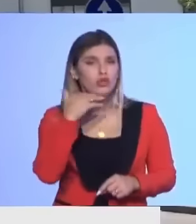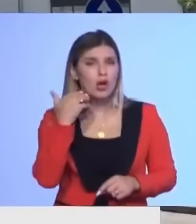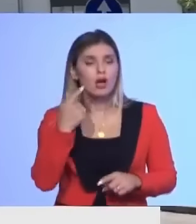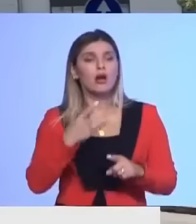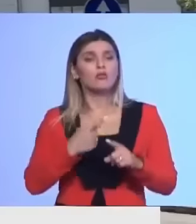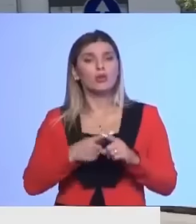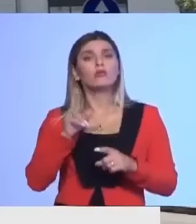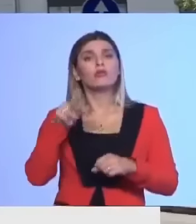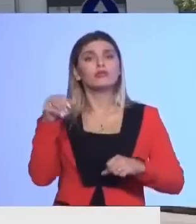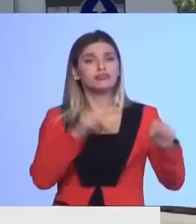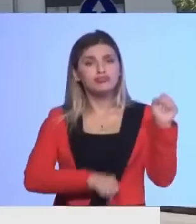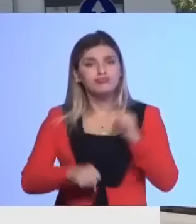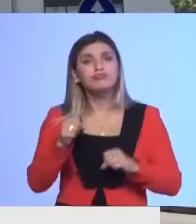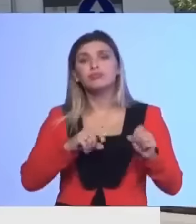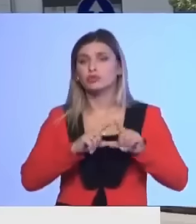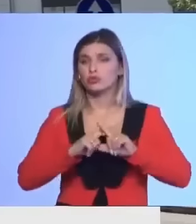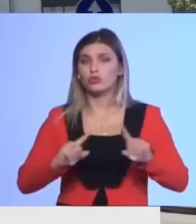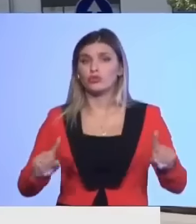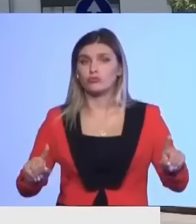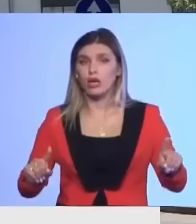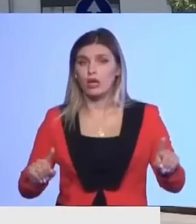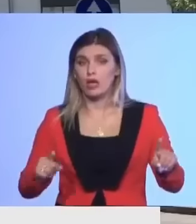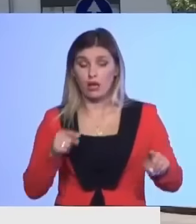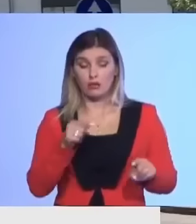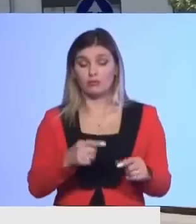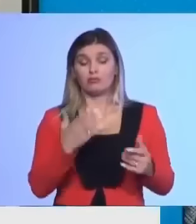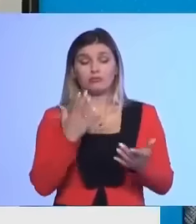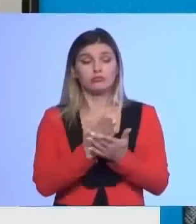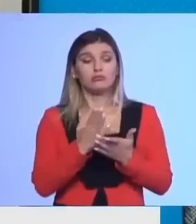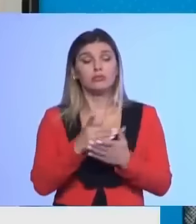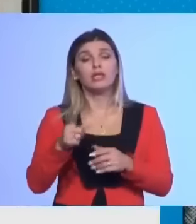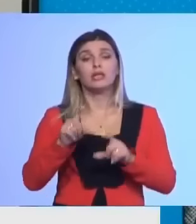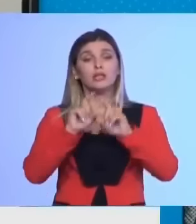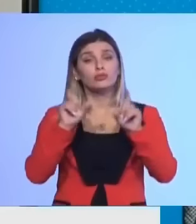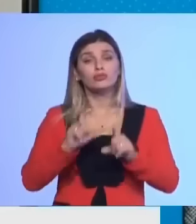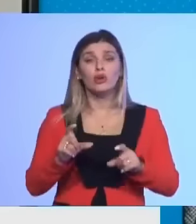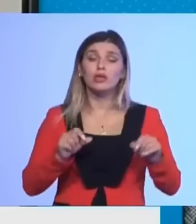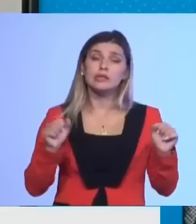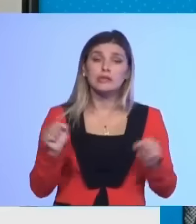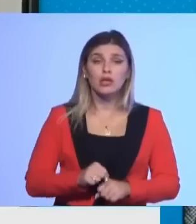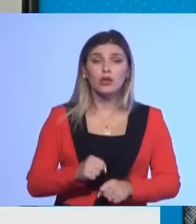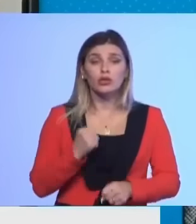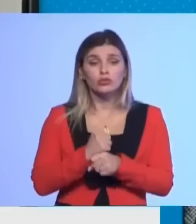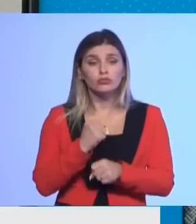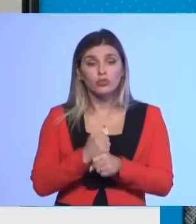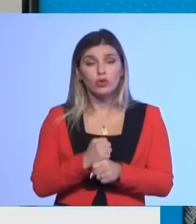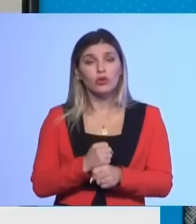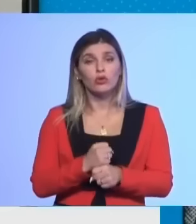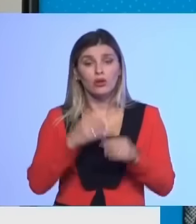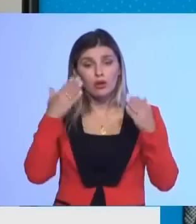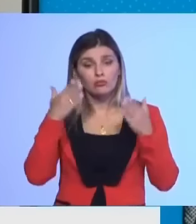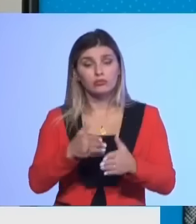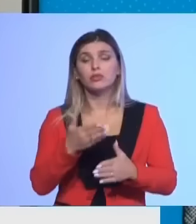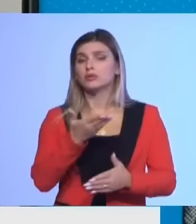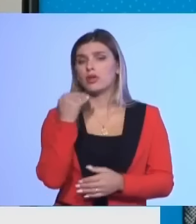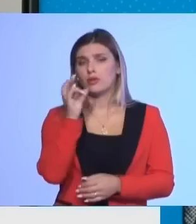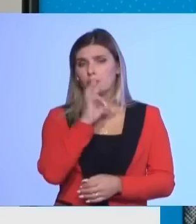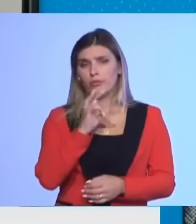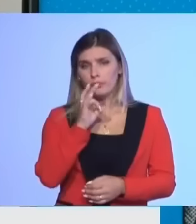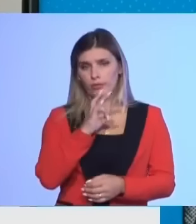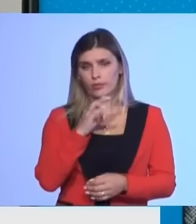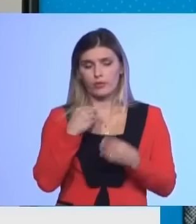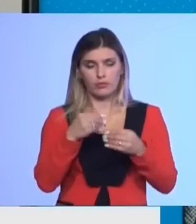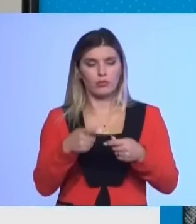sulme fizike. Në shumicën e rasteve nuk ka reagim serioz institucional, thot Dragoslava Barzut nga organizata